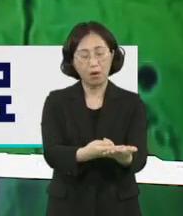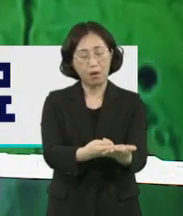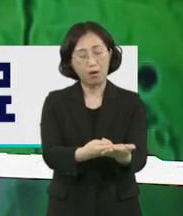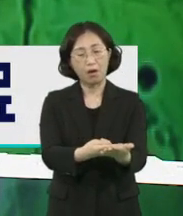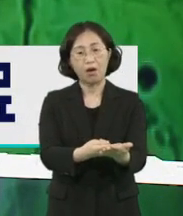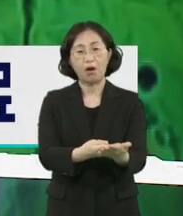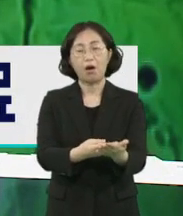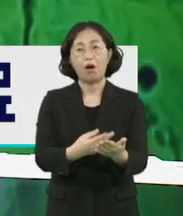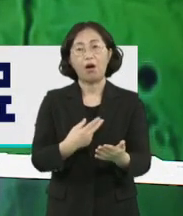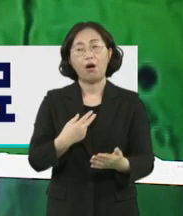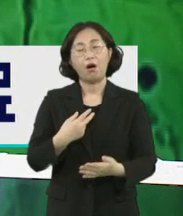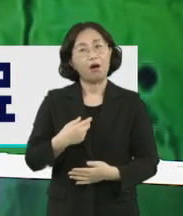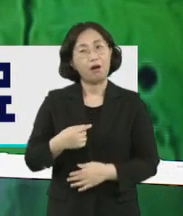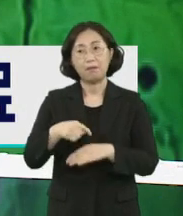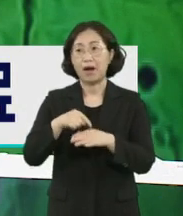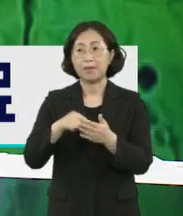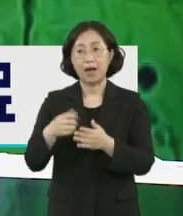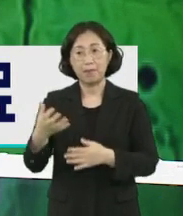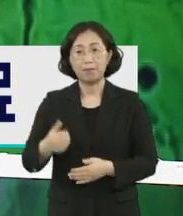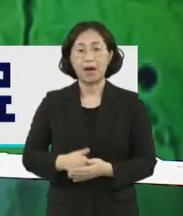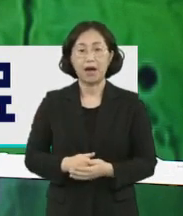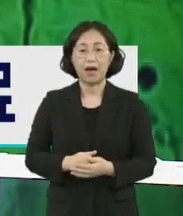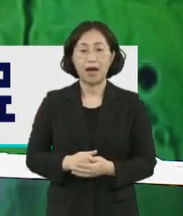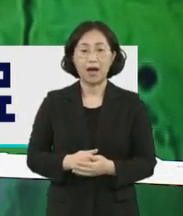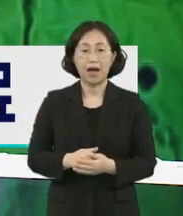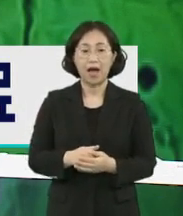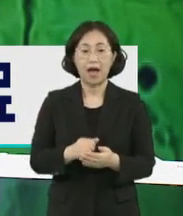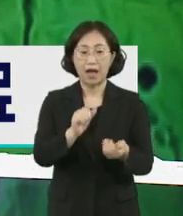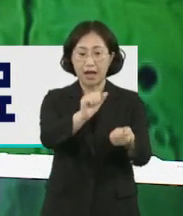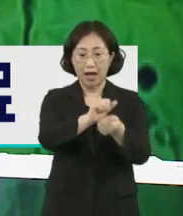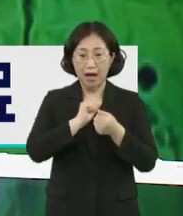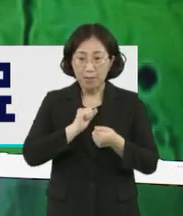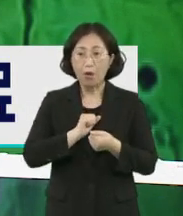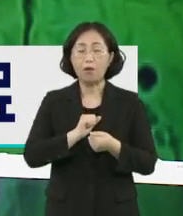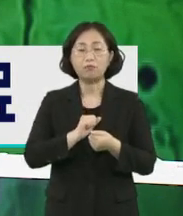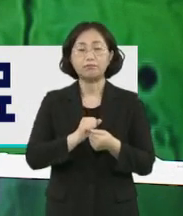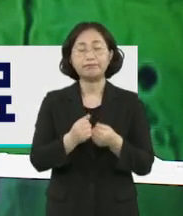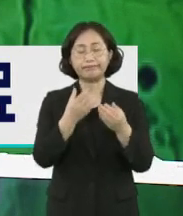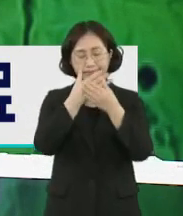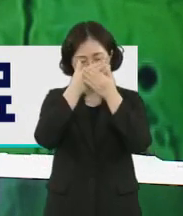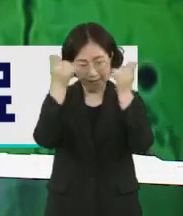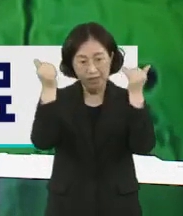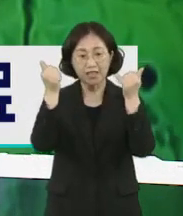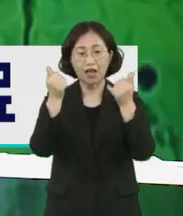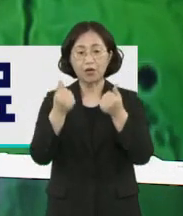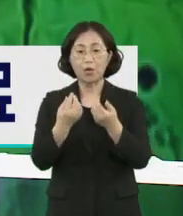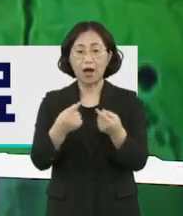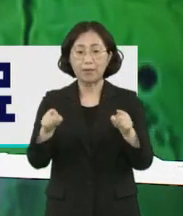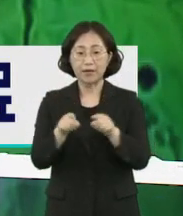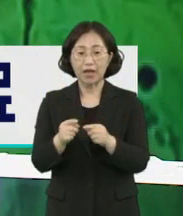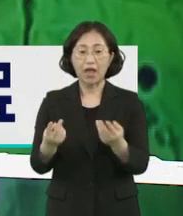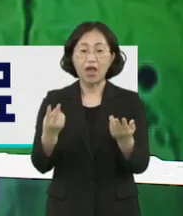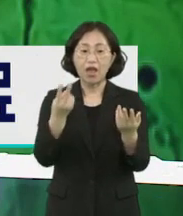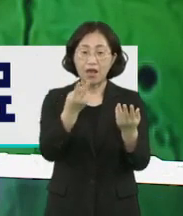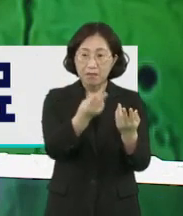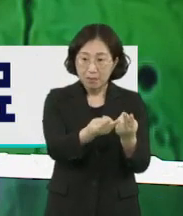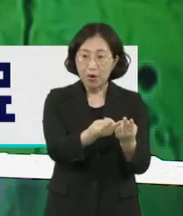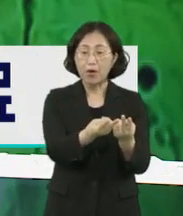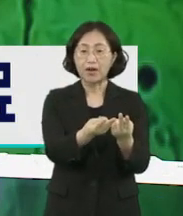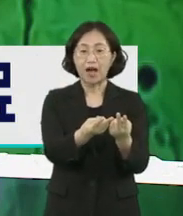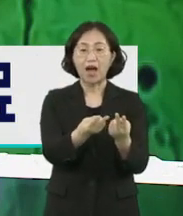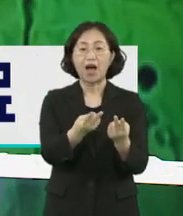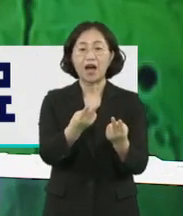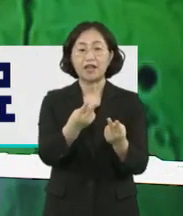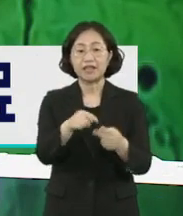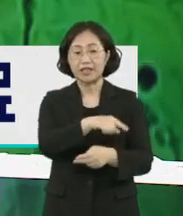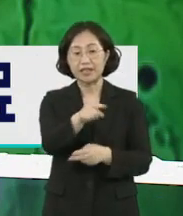위험을 무릅쓰고 딸을 돌보기 위해 함께 입원하게 된 가족들을 위해 의료진이 병실 환경을 놀이방처럼